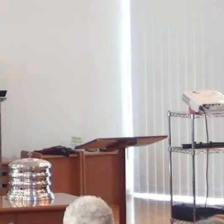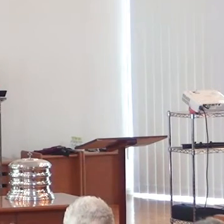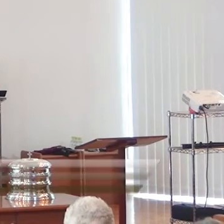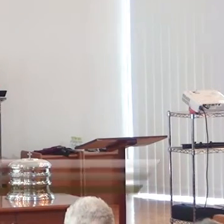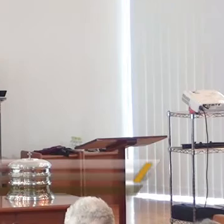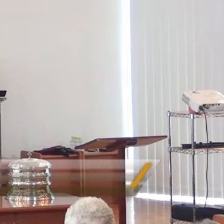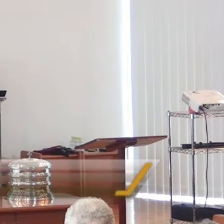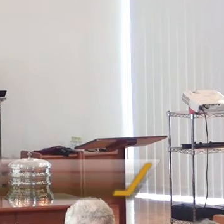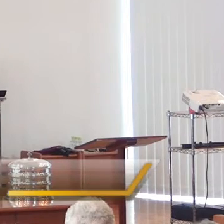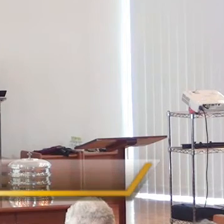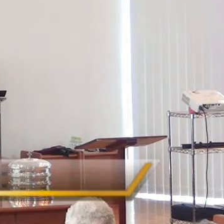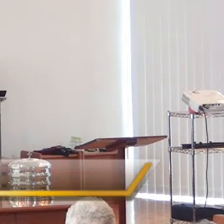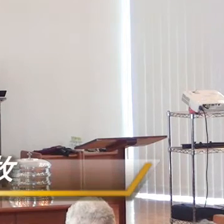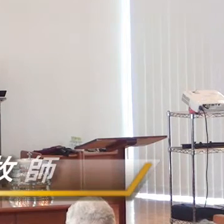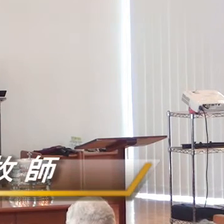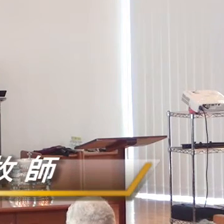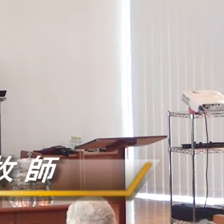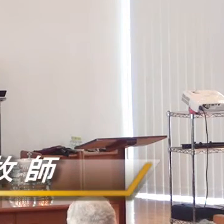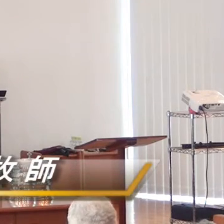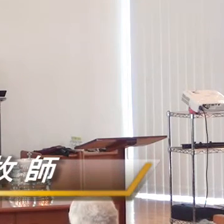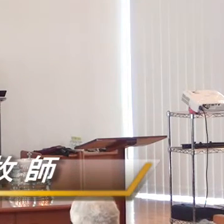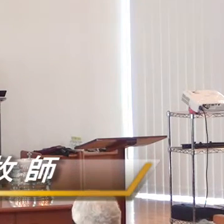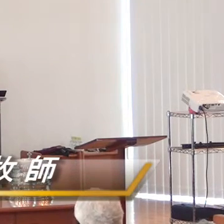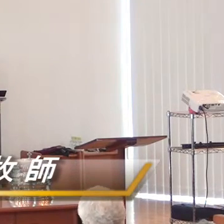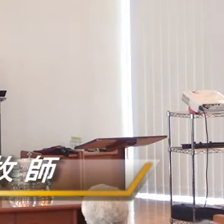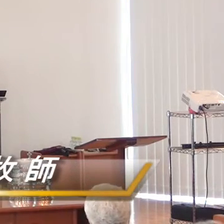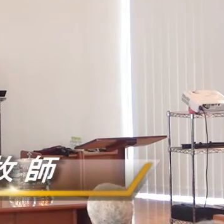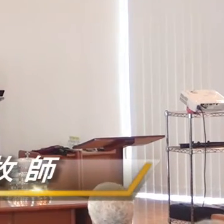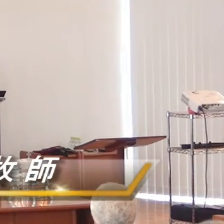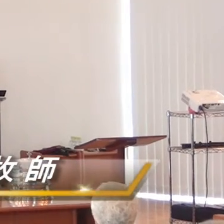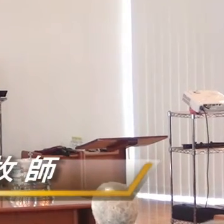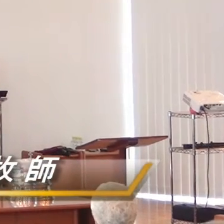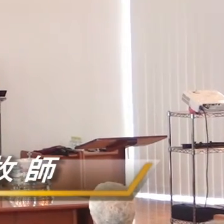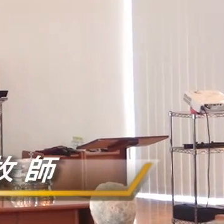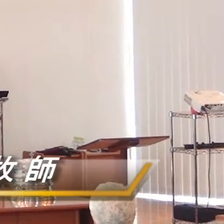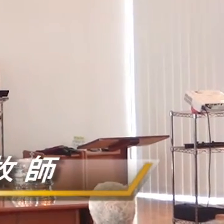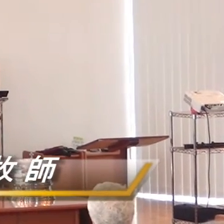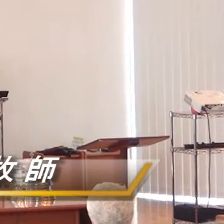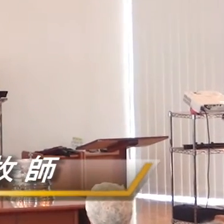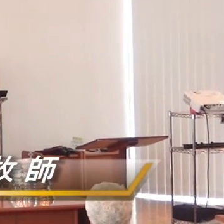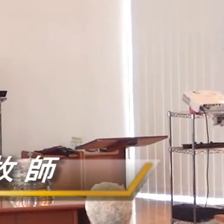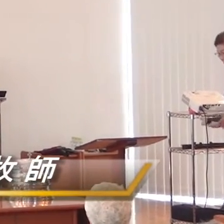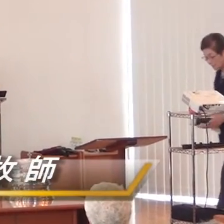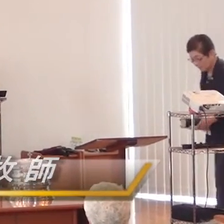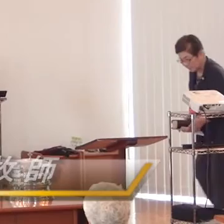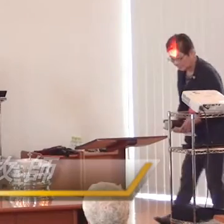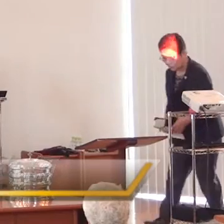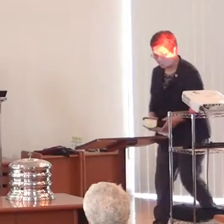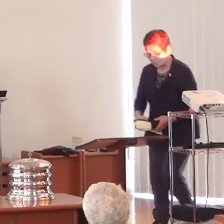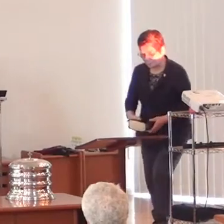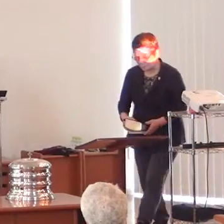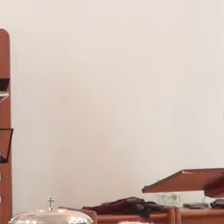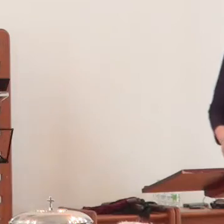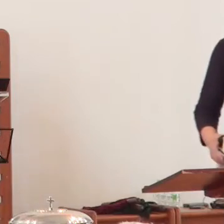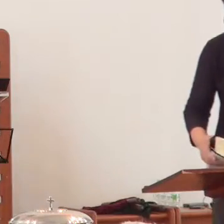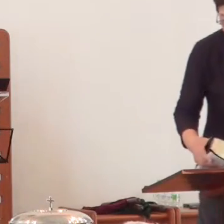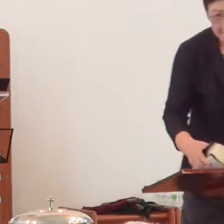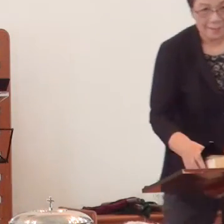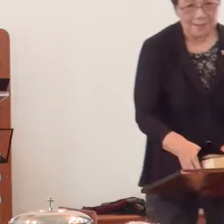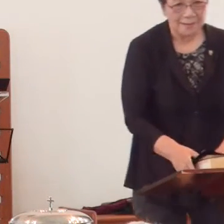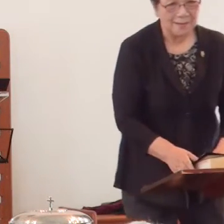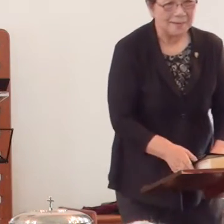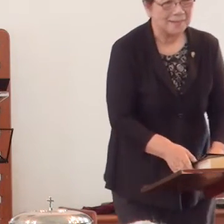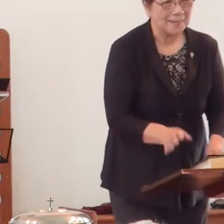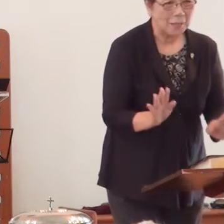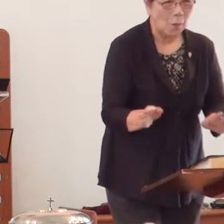今日は2人の方の、ね、洗礼、そして、その証を聞くことができて、本当に